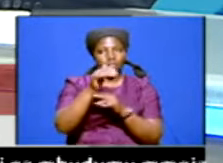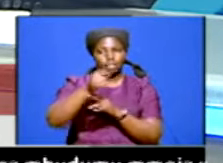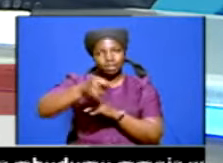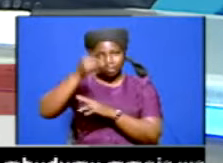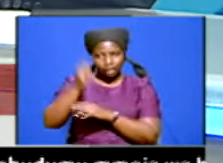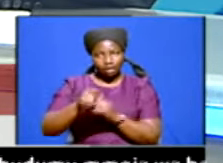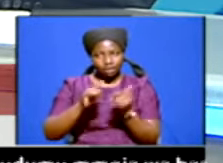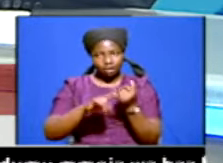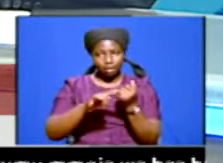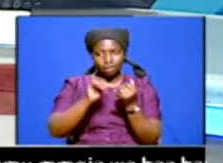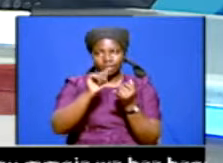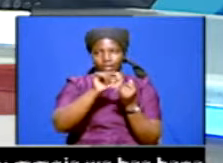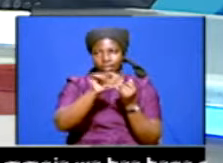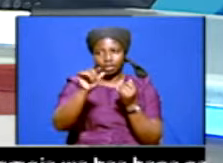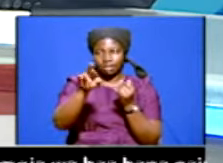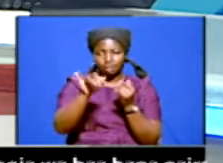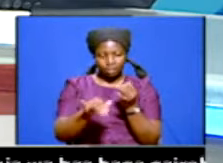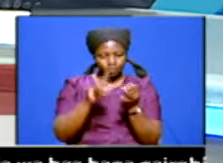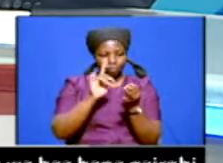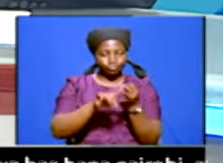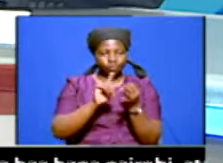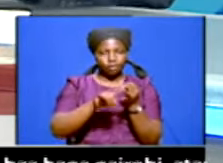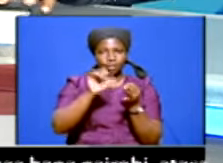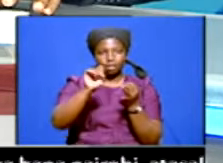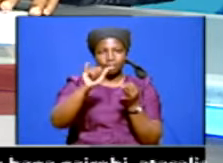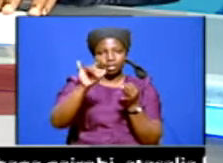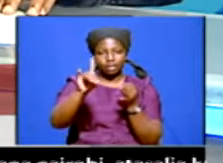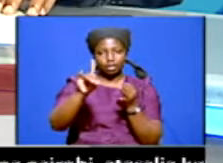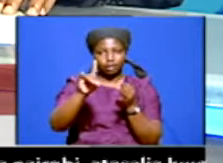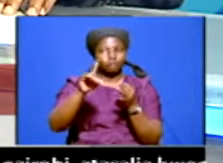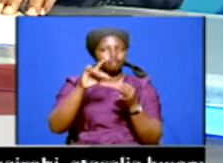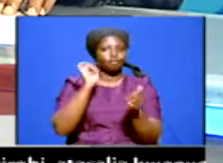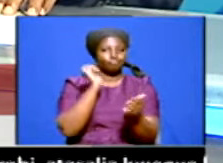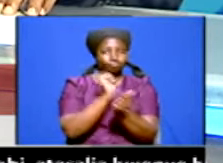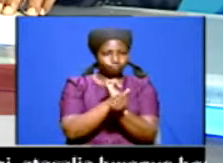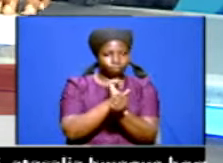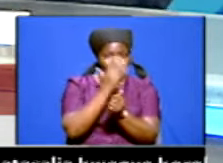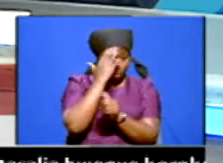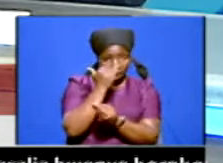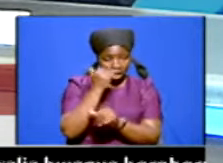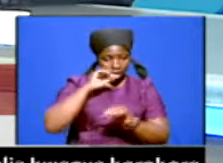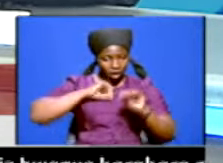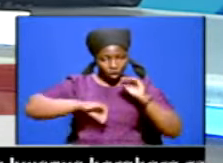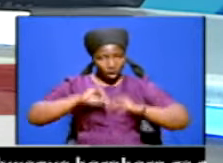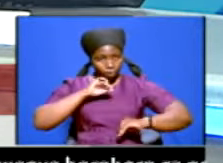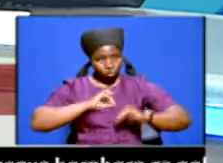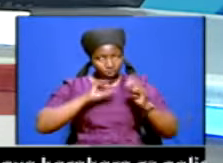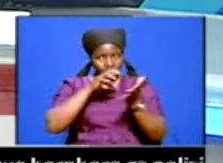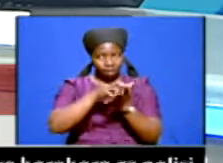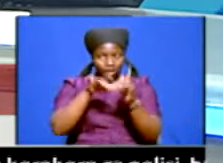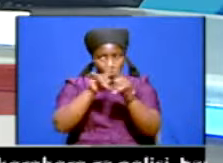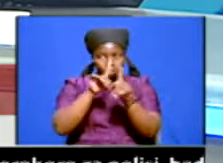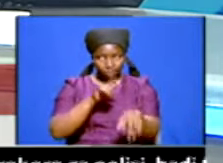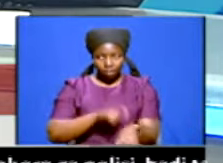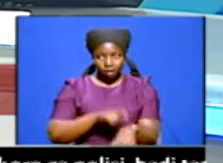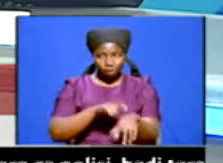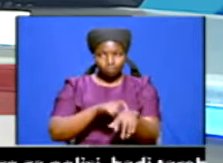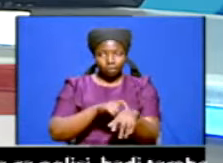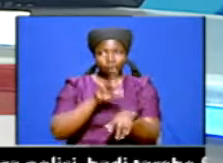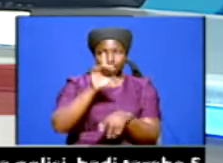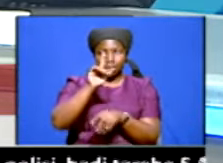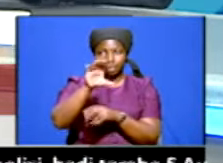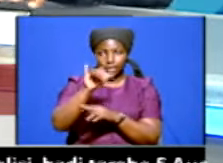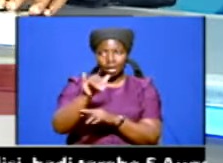Chelule na Said Chitembwe kwa madai ya ufisadi. Wakati huo mahakama ya kikatiba imezuia idara ya ujasusi nchini DCI kuwakamata